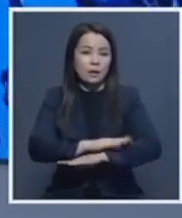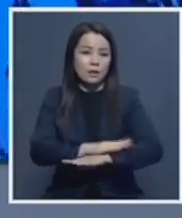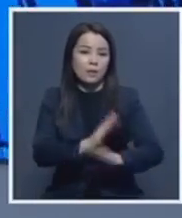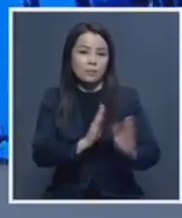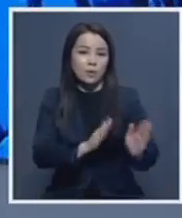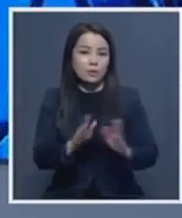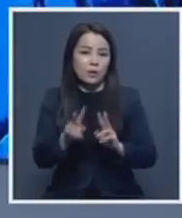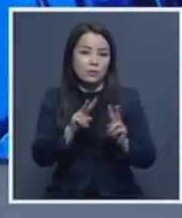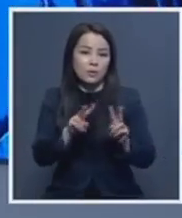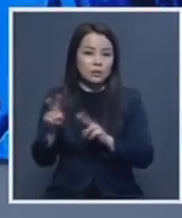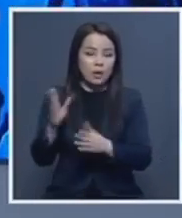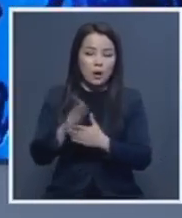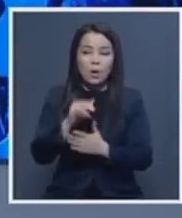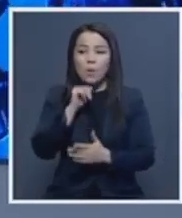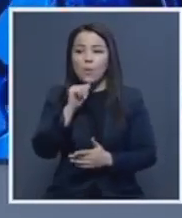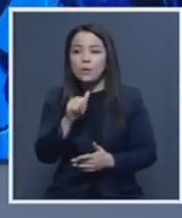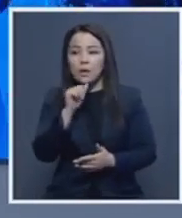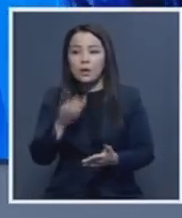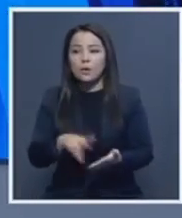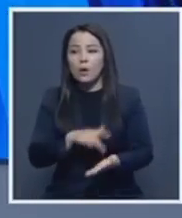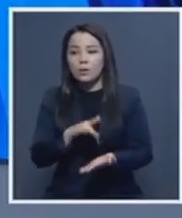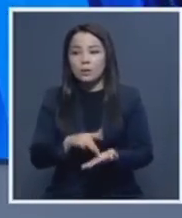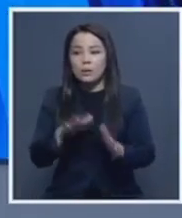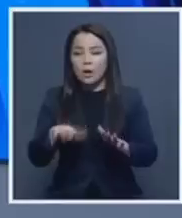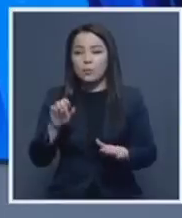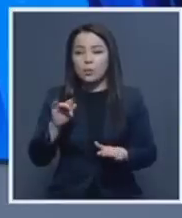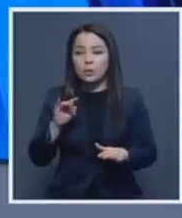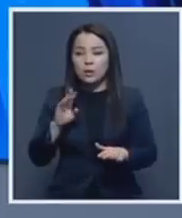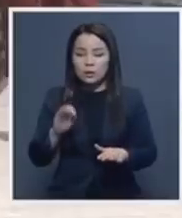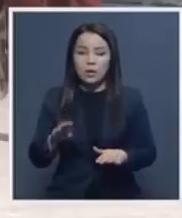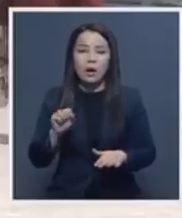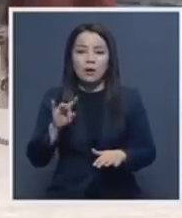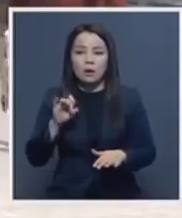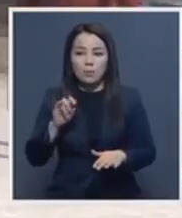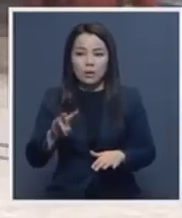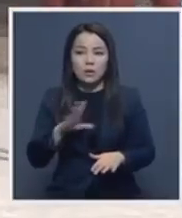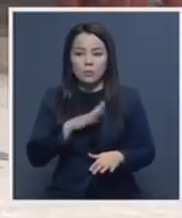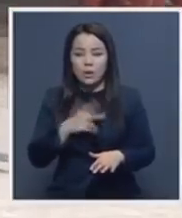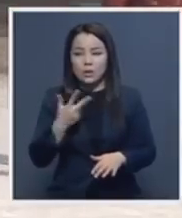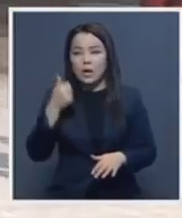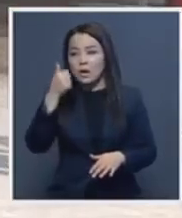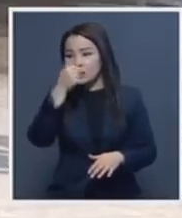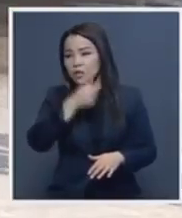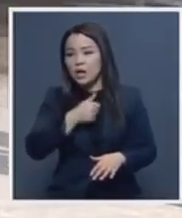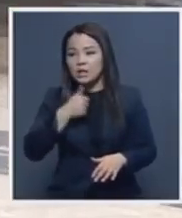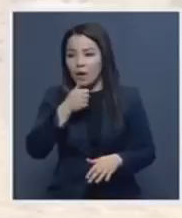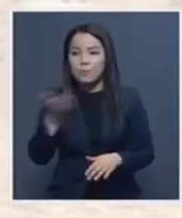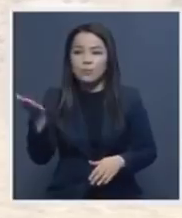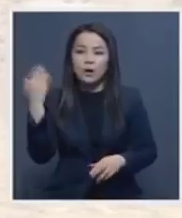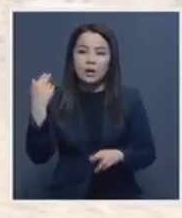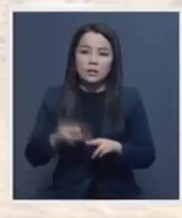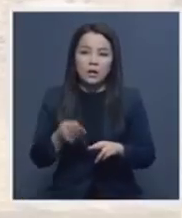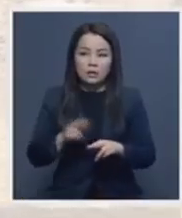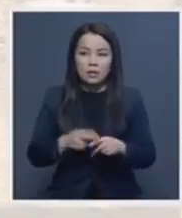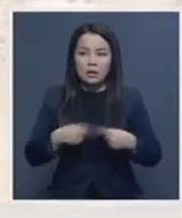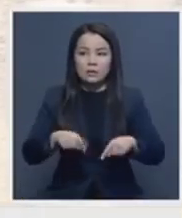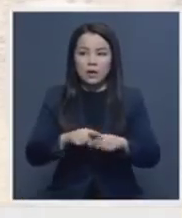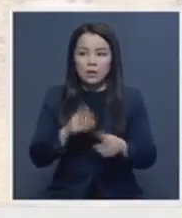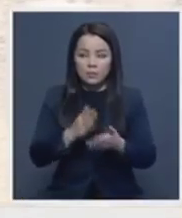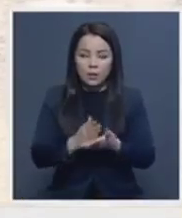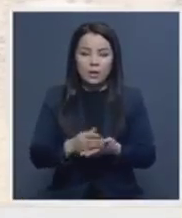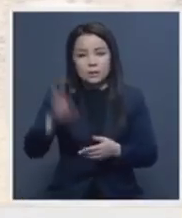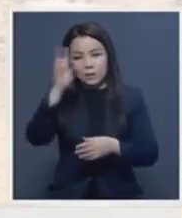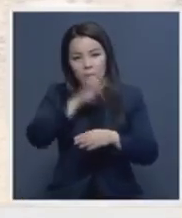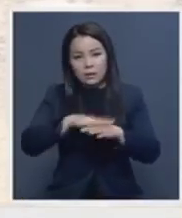Қостанай облысының Қашар кентінде Арлан және Бүркіт деп аталатын жасақтар осыдан 2 жыл бұрын құрылған. Мақсат жеткіншектердің